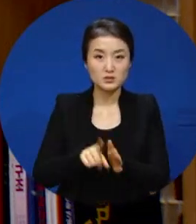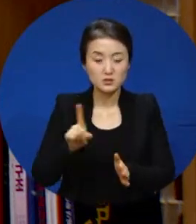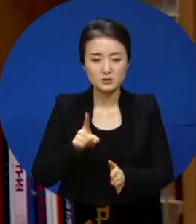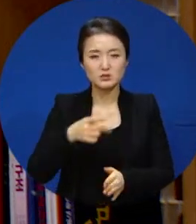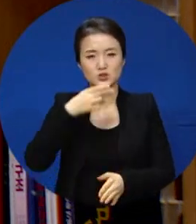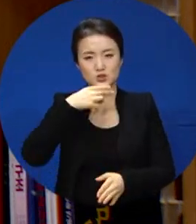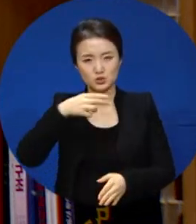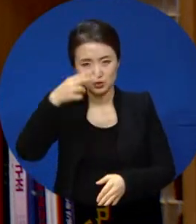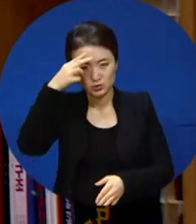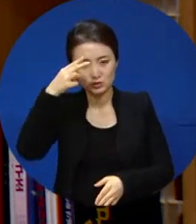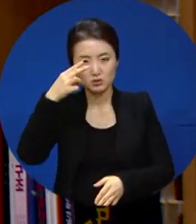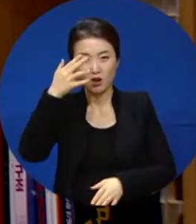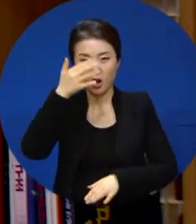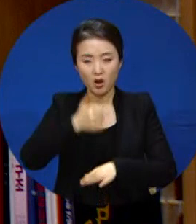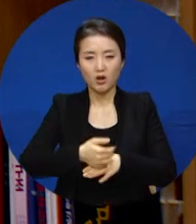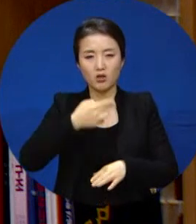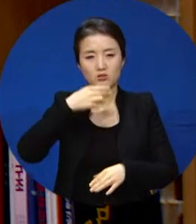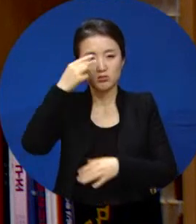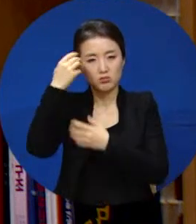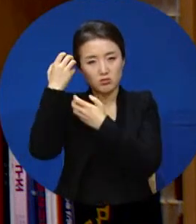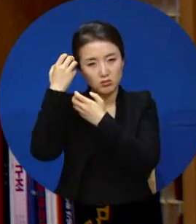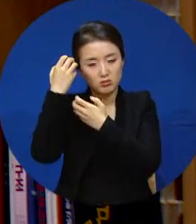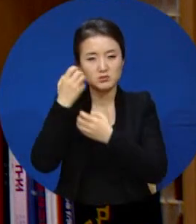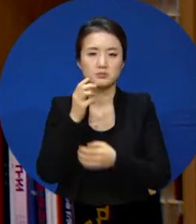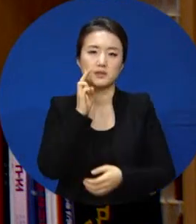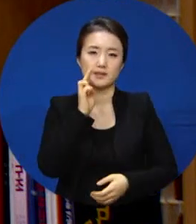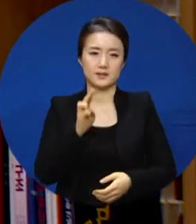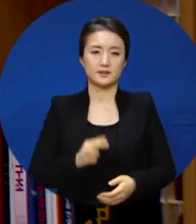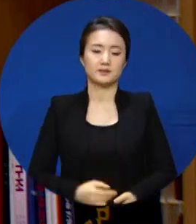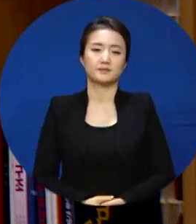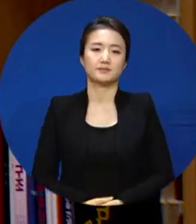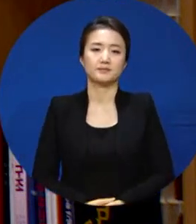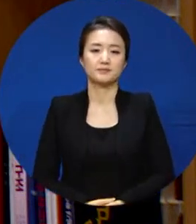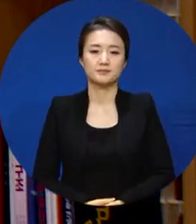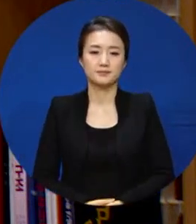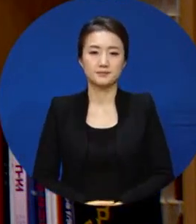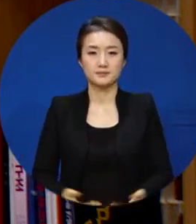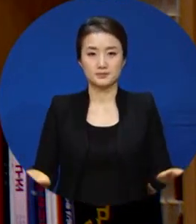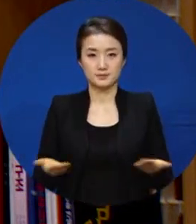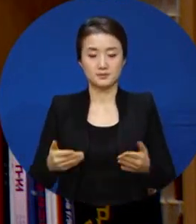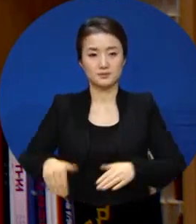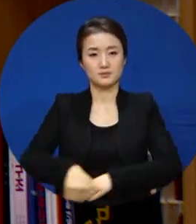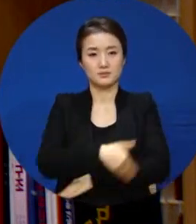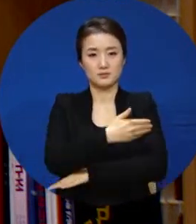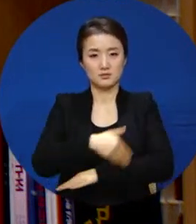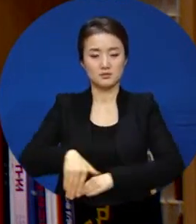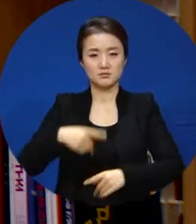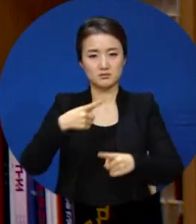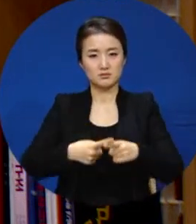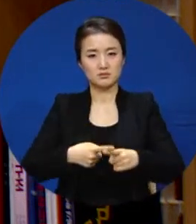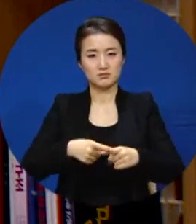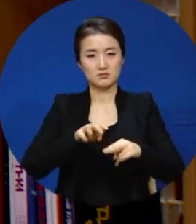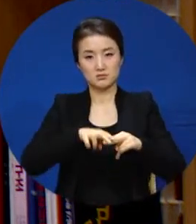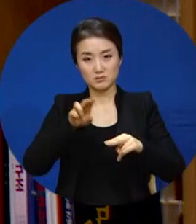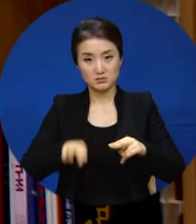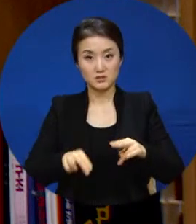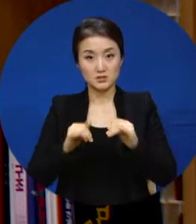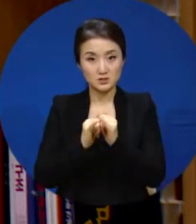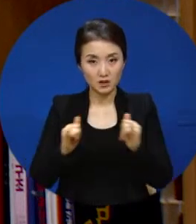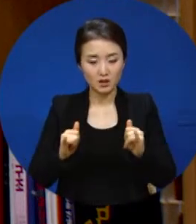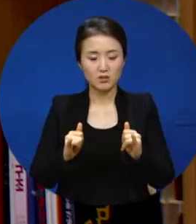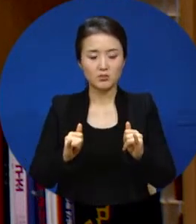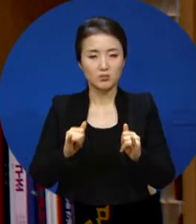나중에 알코올 중독에 빠지는 거예요 직장 다니다 그만둔 사람들도 굉장히 심각한 문제가 이